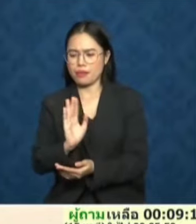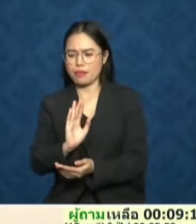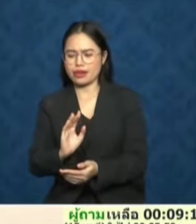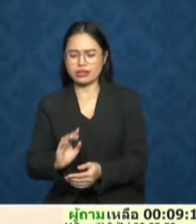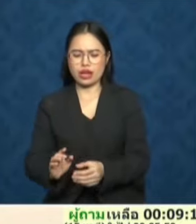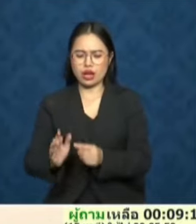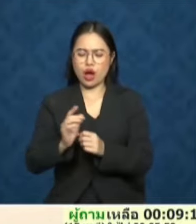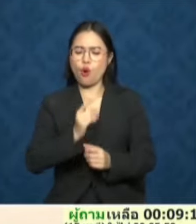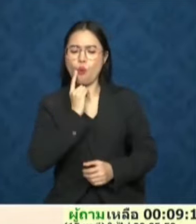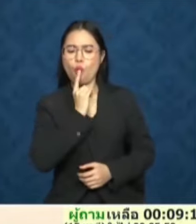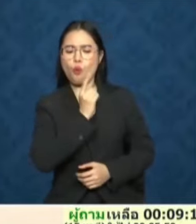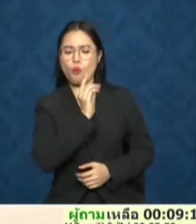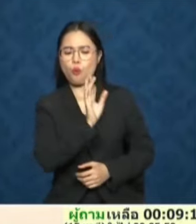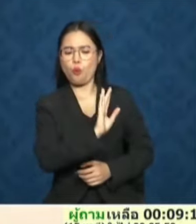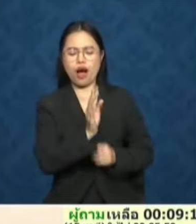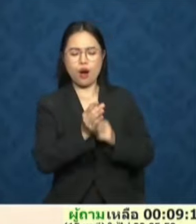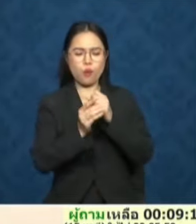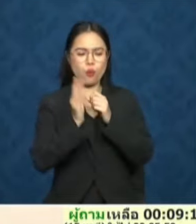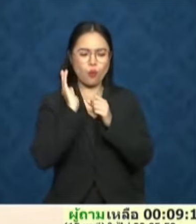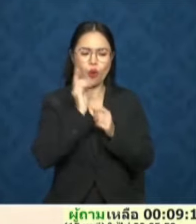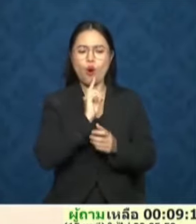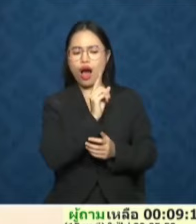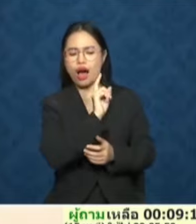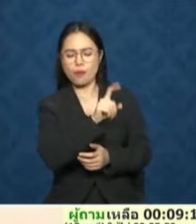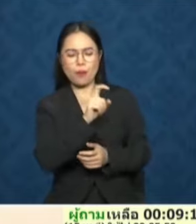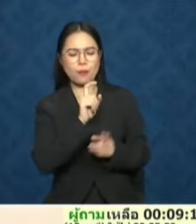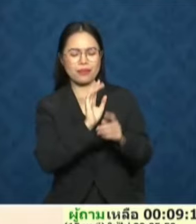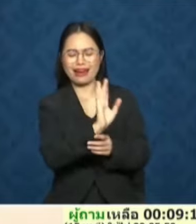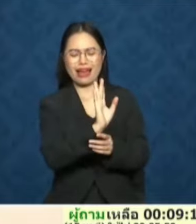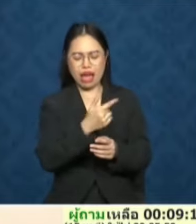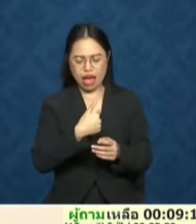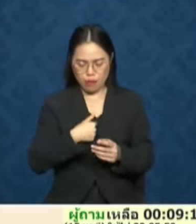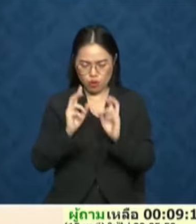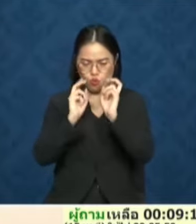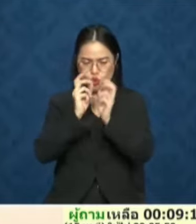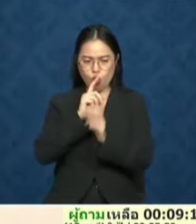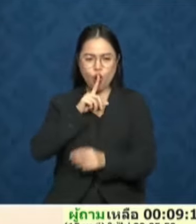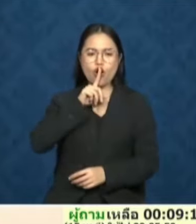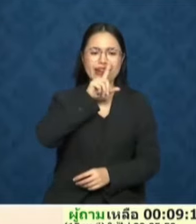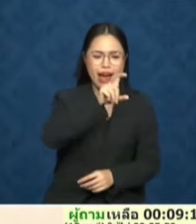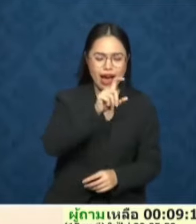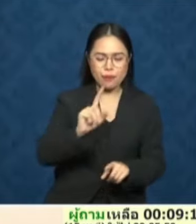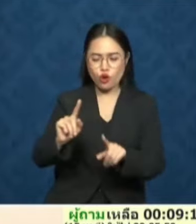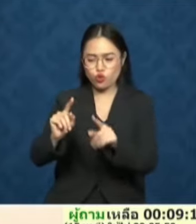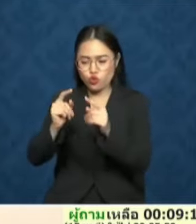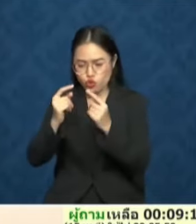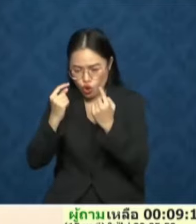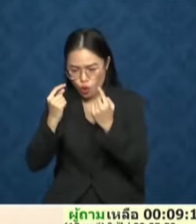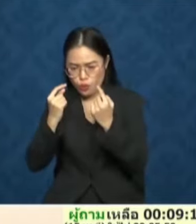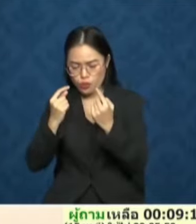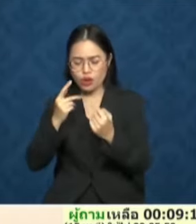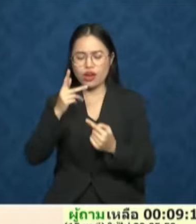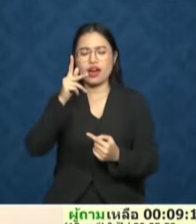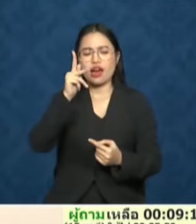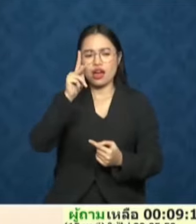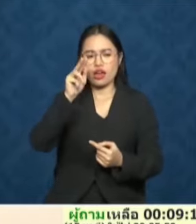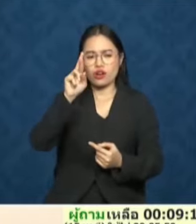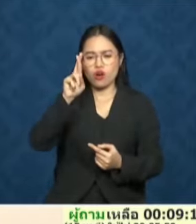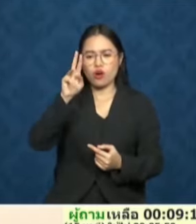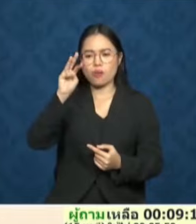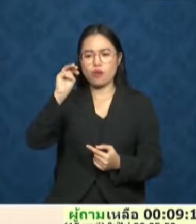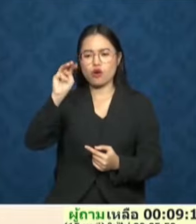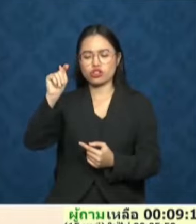กระ enthalpyฆ่าย nay่เป็ กำถามรสึกท่าน ให้เมื่ี้เป็กำถามใ ให้ลกั Schritte ต่อก่อนนะครัแลวกจะได้ทันจะได้ต่